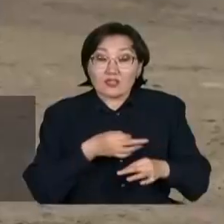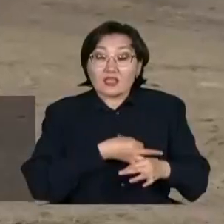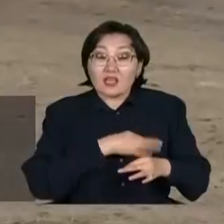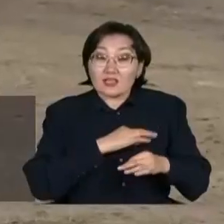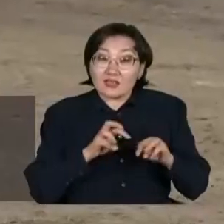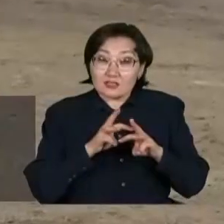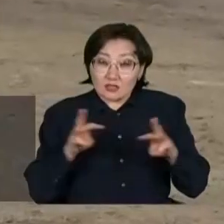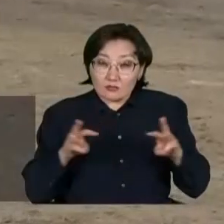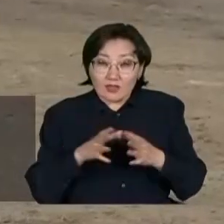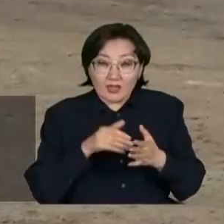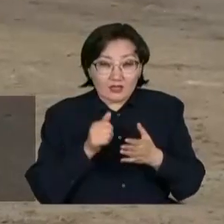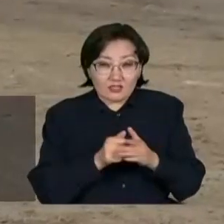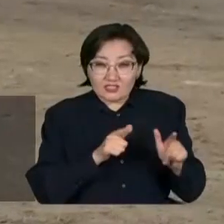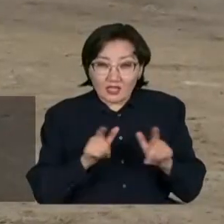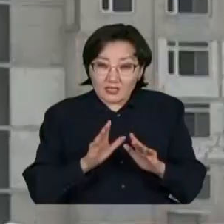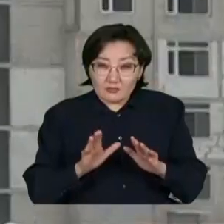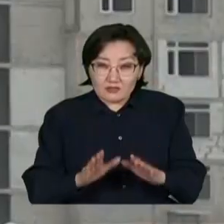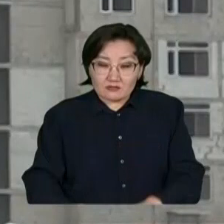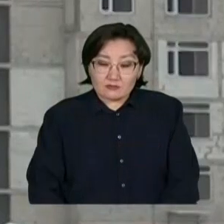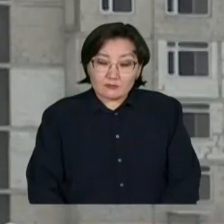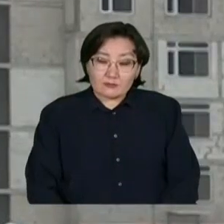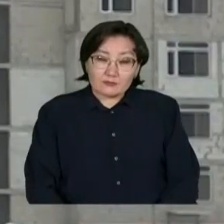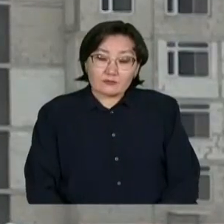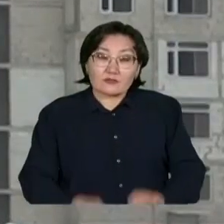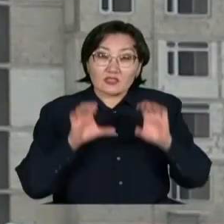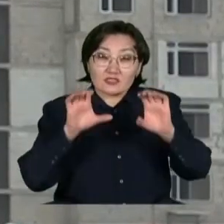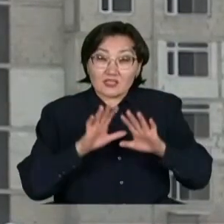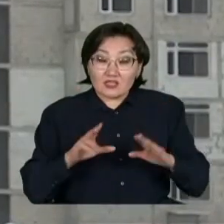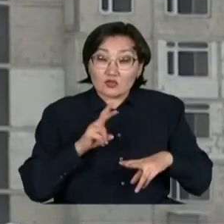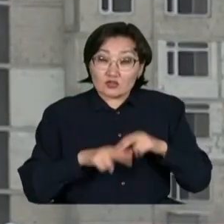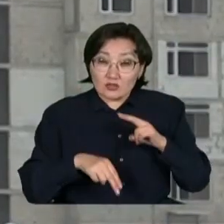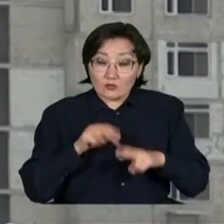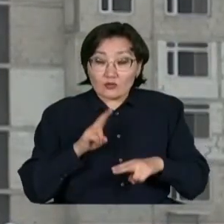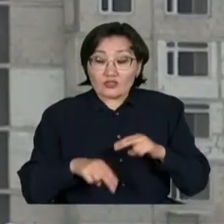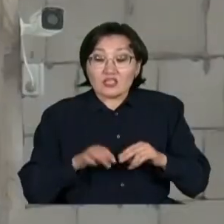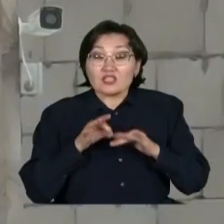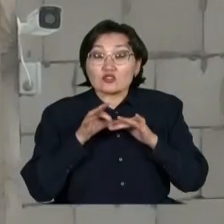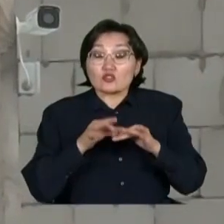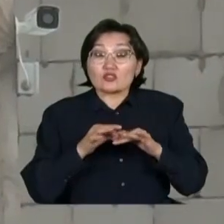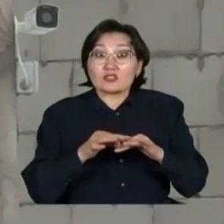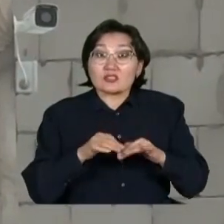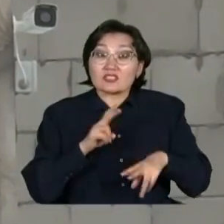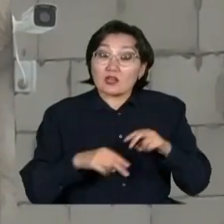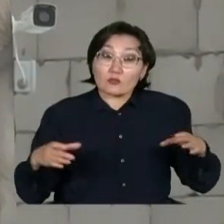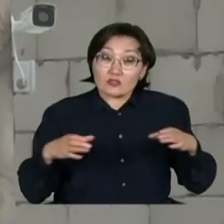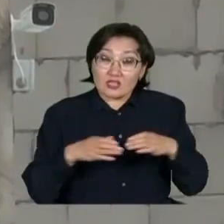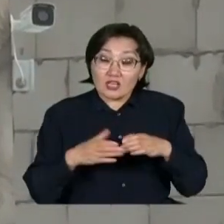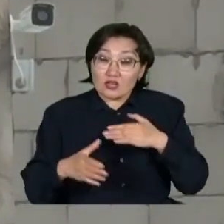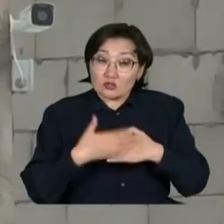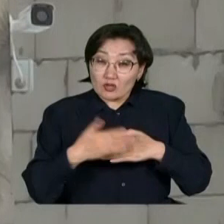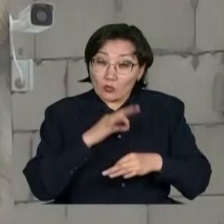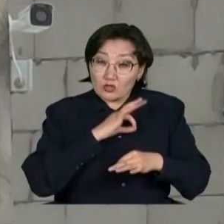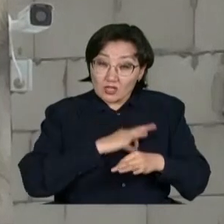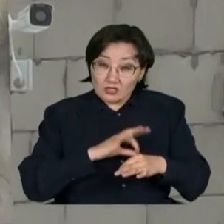министрлігінде әлі шықпаған көрінеді. Заңсыз құрылысқа байланысты құрылыс салушы және мердігерге шара қолданылған